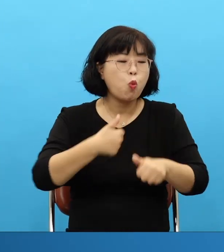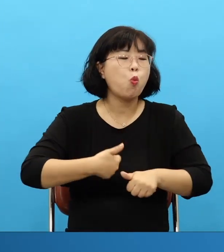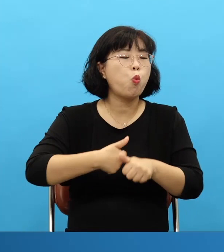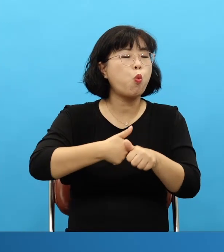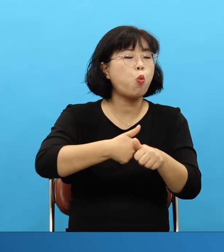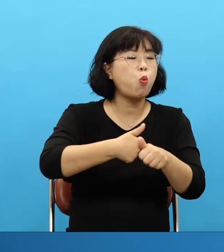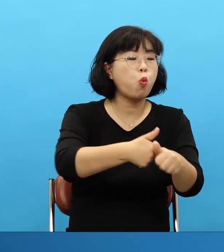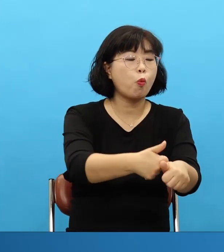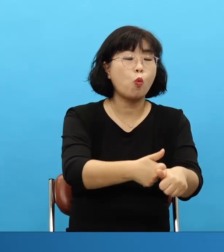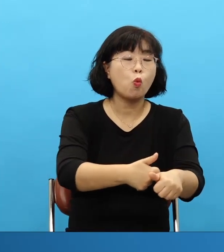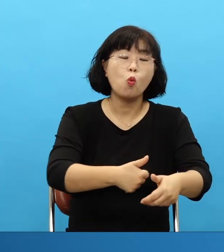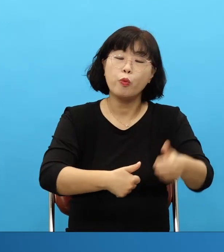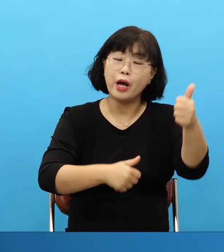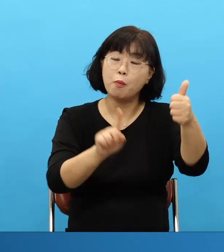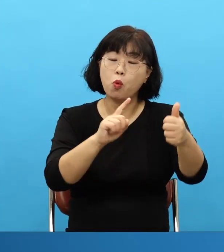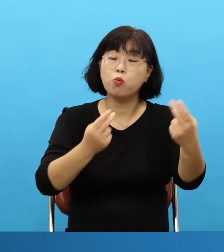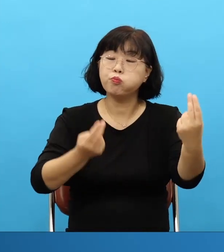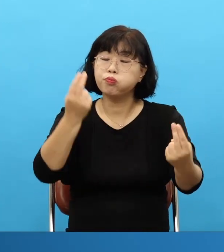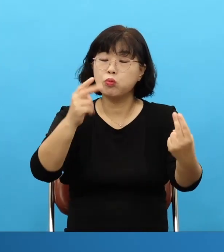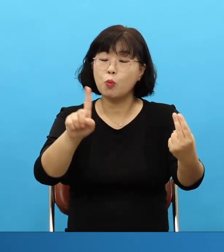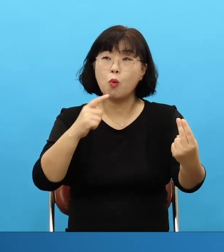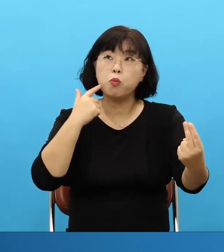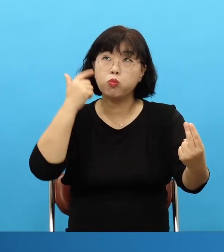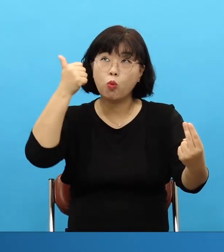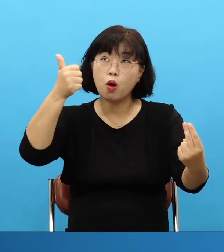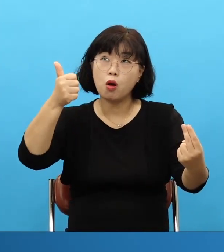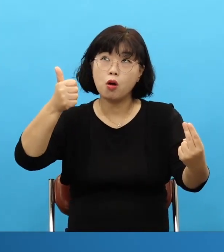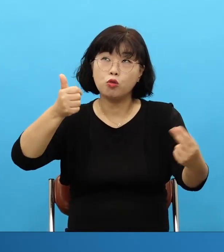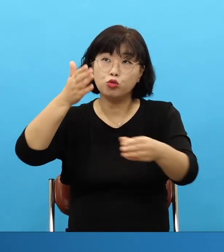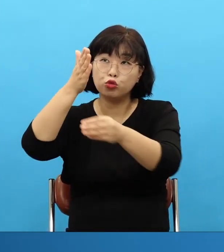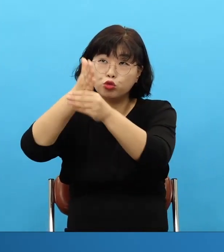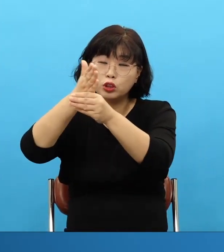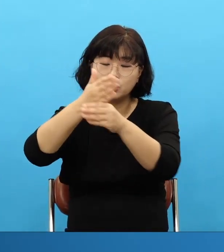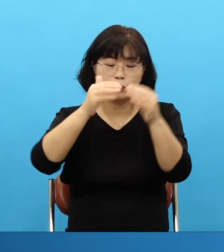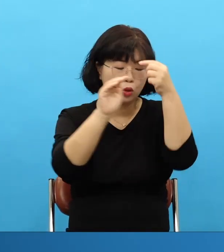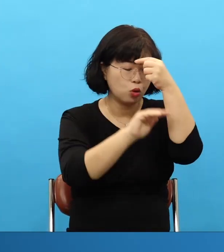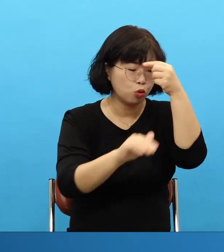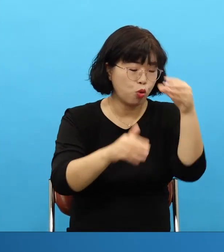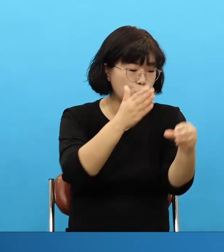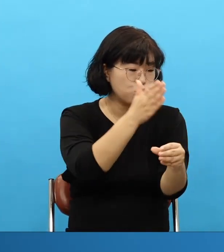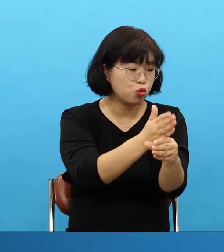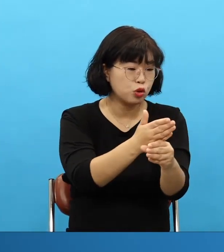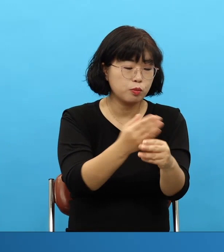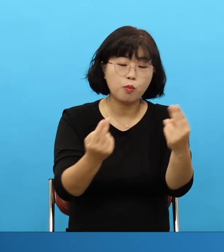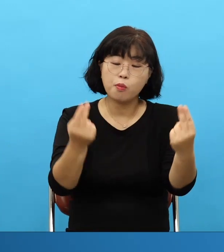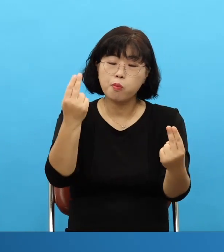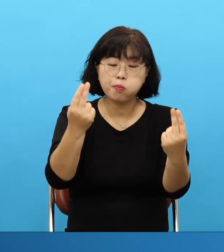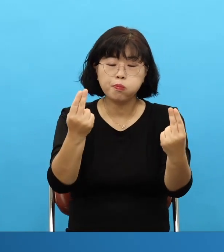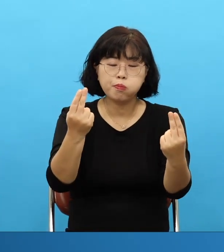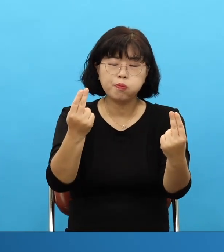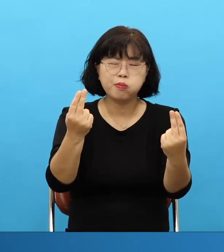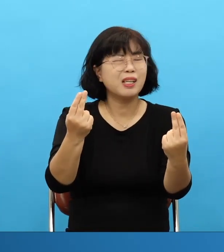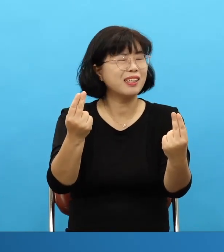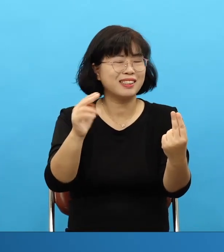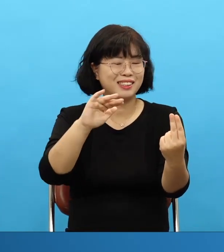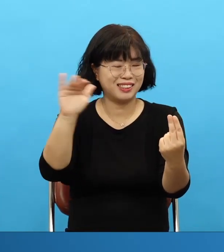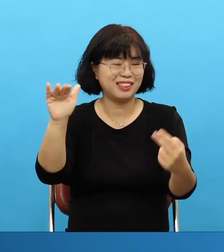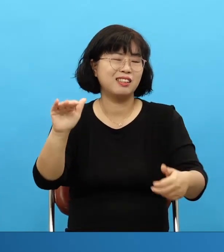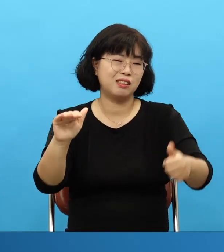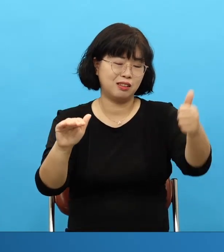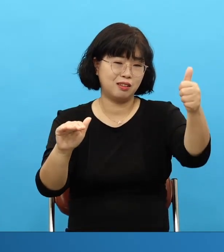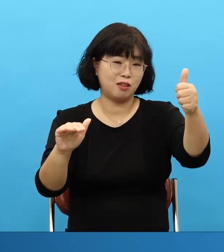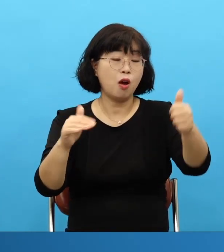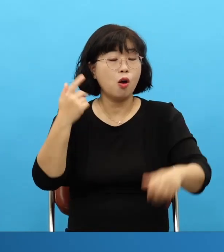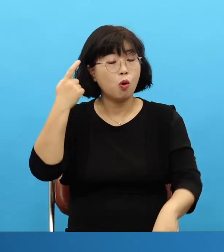굳이 믿음 없으면 계산이라도 바로 해야 되는데 교인 위주로 하는 게 내게 도움돼요. And actually, if you don't have very good faith, you might as well just have very